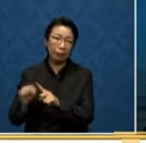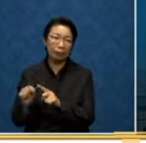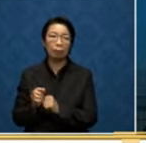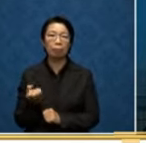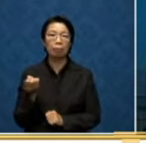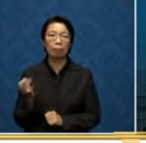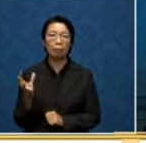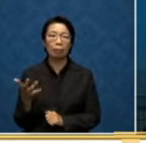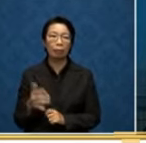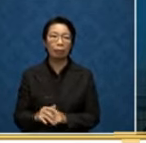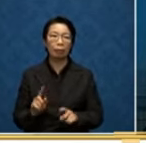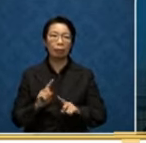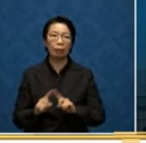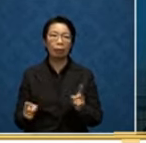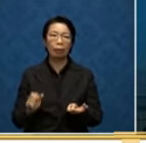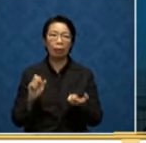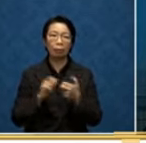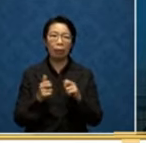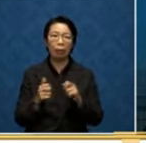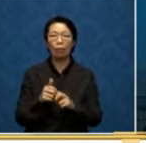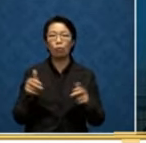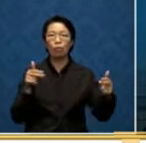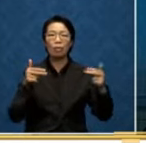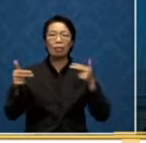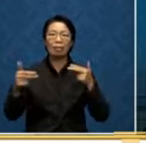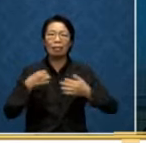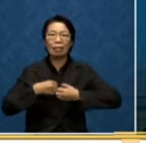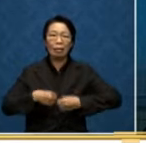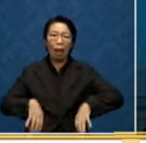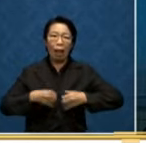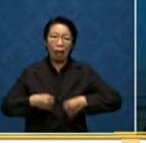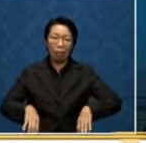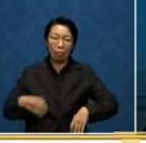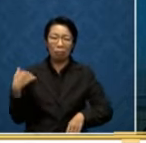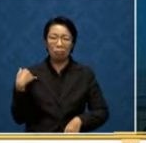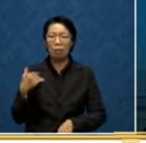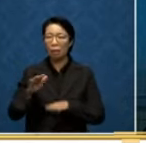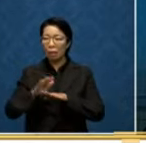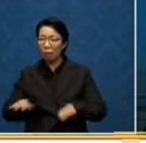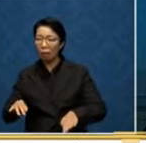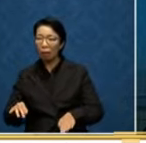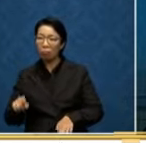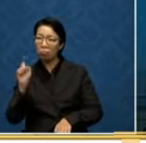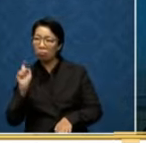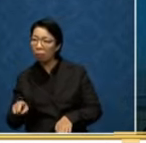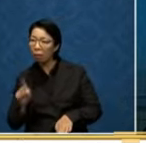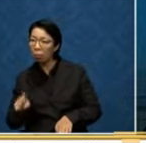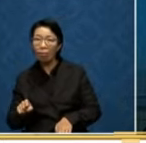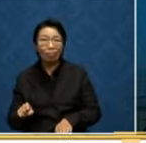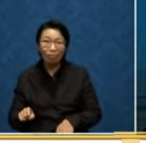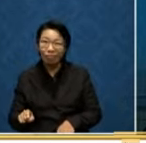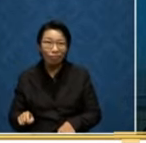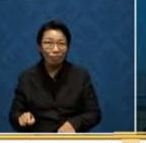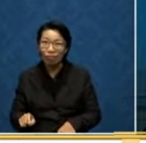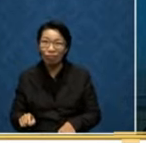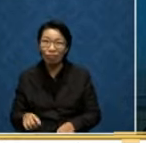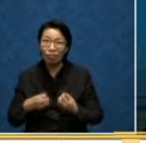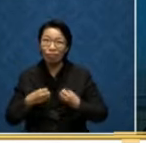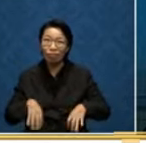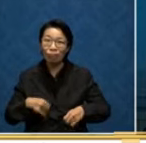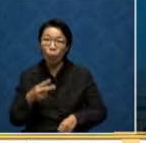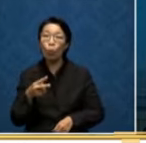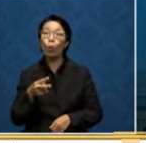เน็ตพวกนี้ก็สะท้อนให้เด็กที่เข้าไปดูว่าชอบเข้าไปดูแล้วก็ไปเจอ